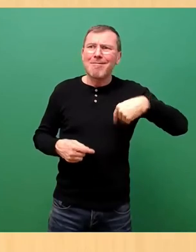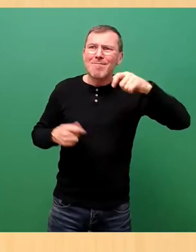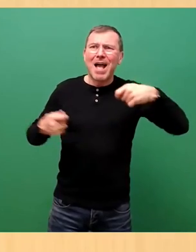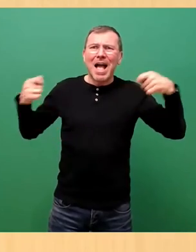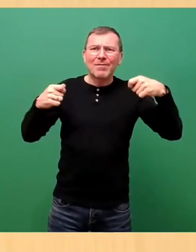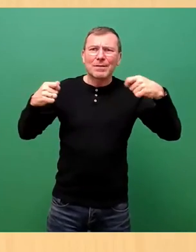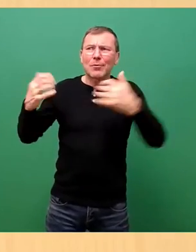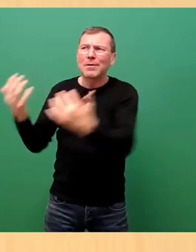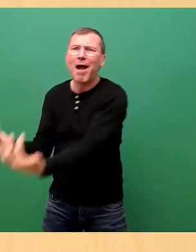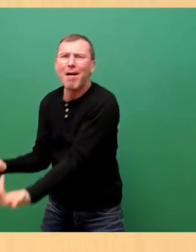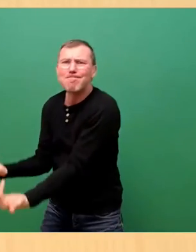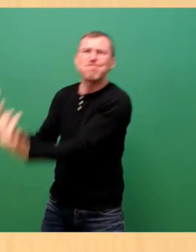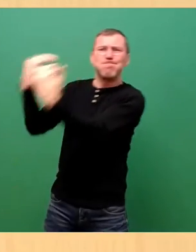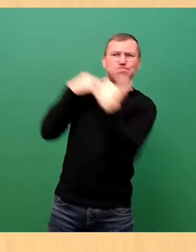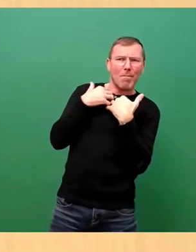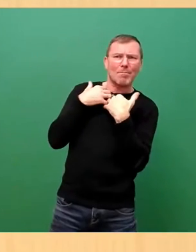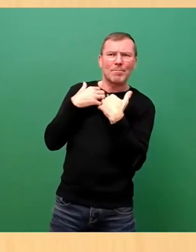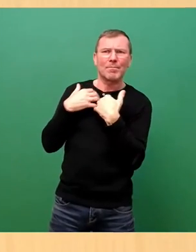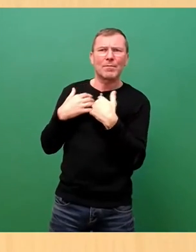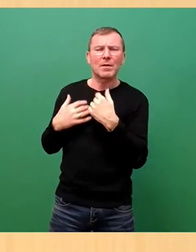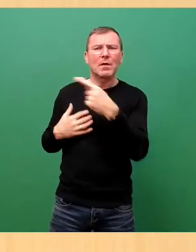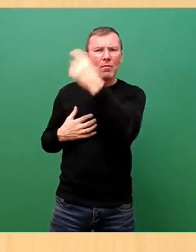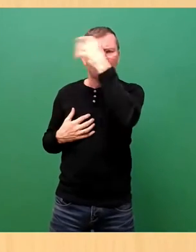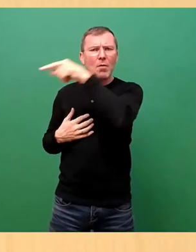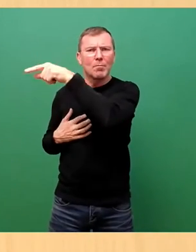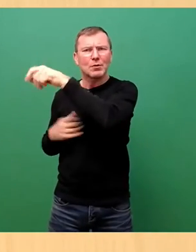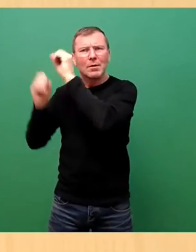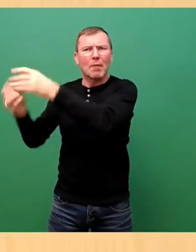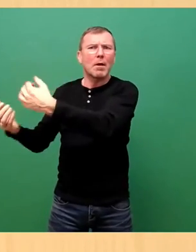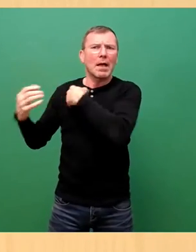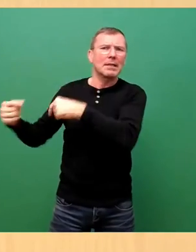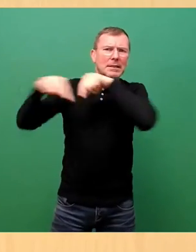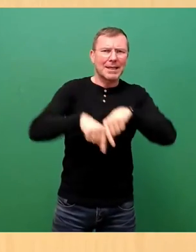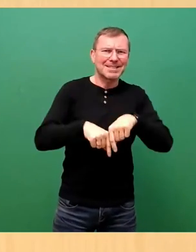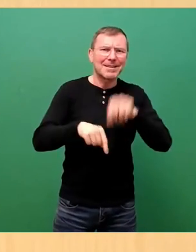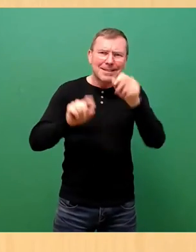Investoren massenhaft abgeschreckt werden. Das genaue Gegenteil ist der Fall.